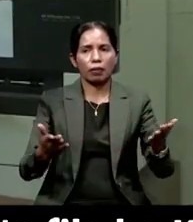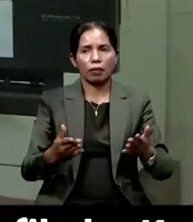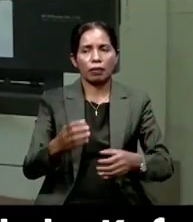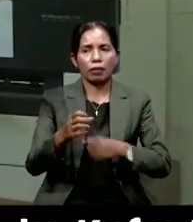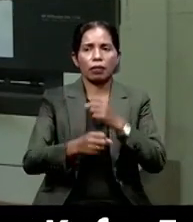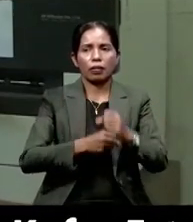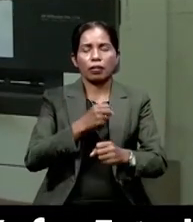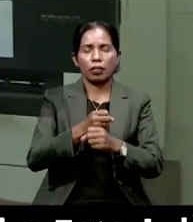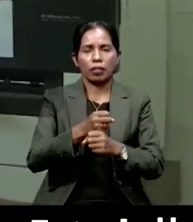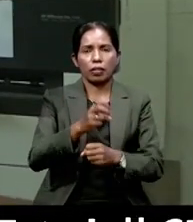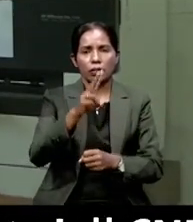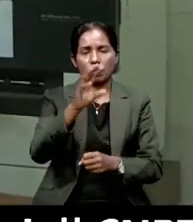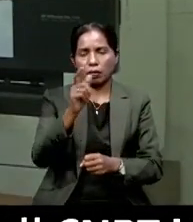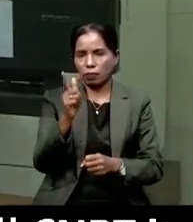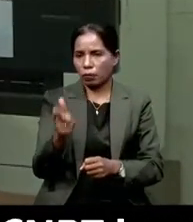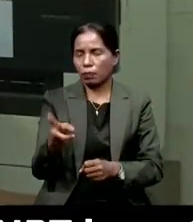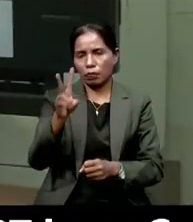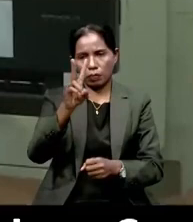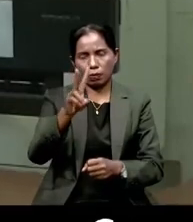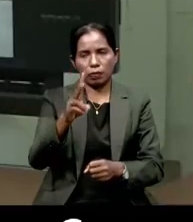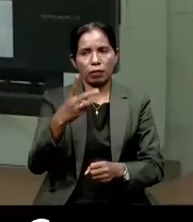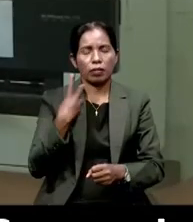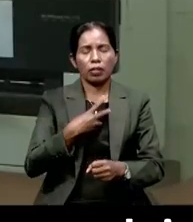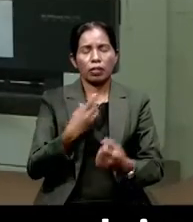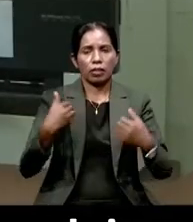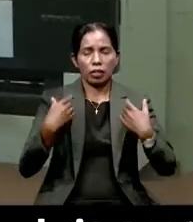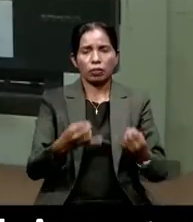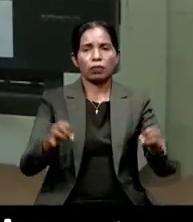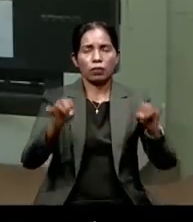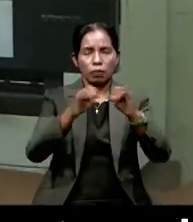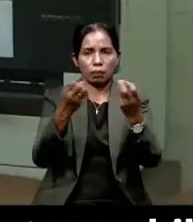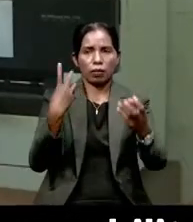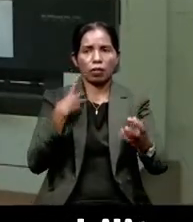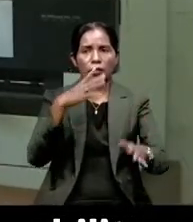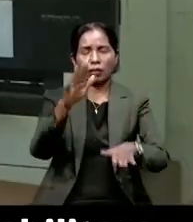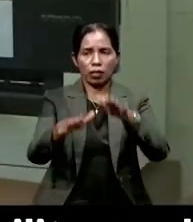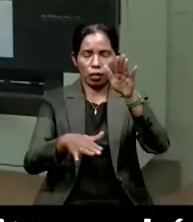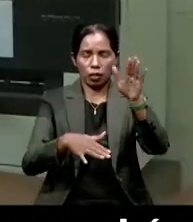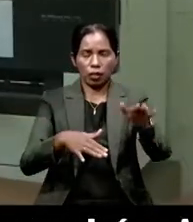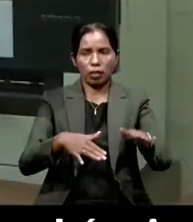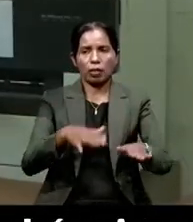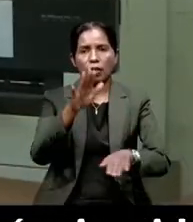resi in rua ona, ita ia institusan oeng oeng, ita ba lautung lautung sai,